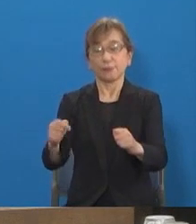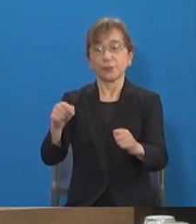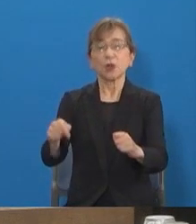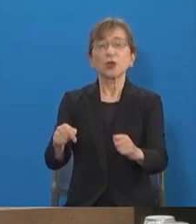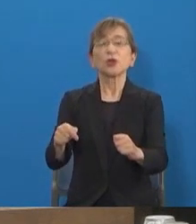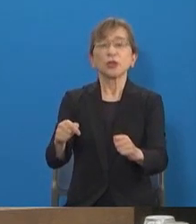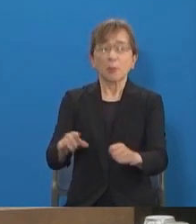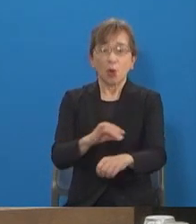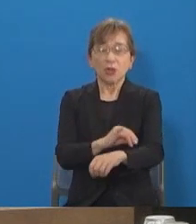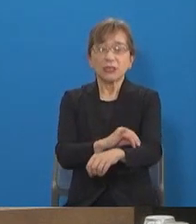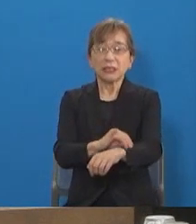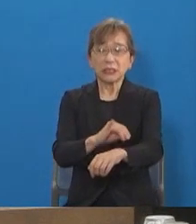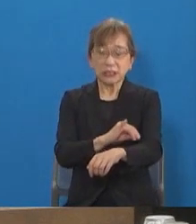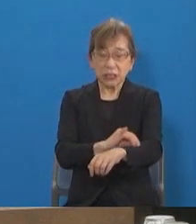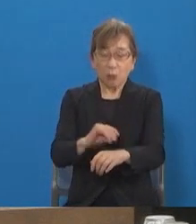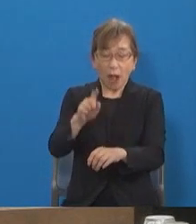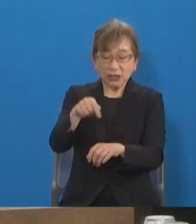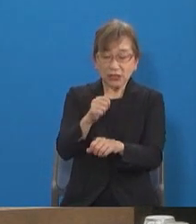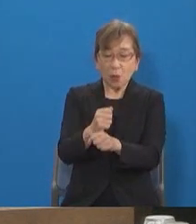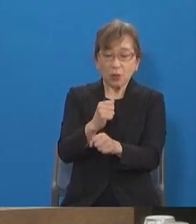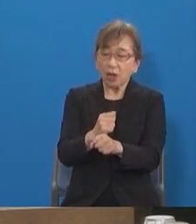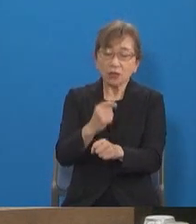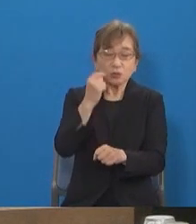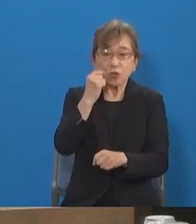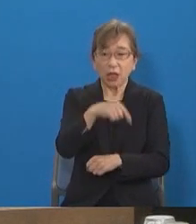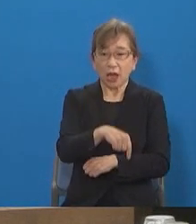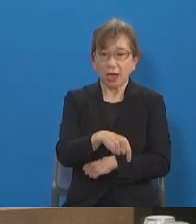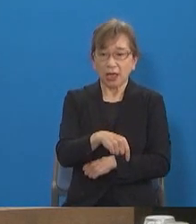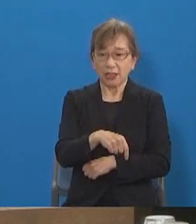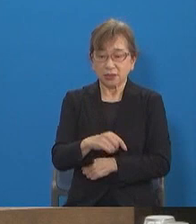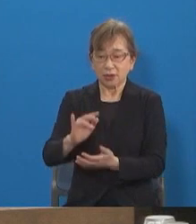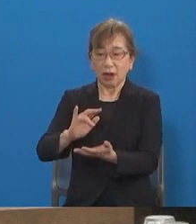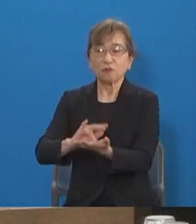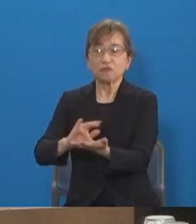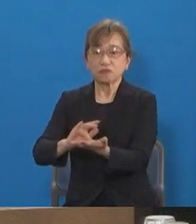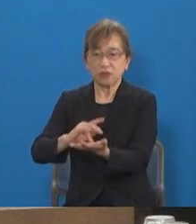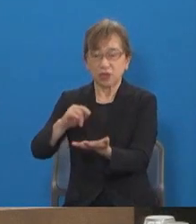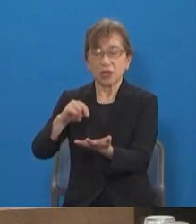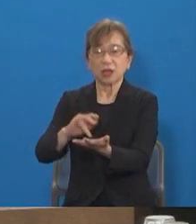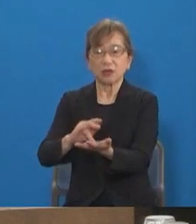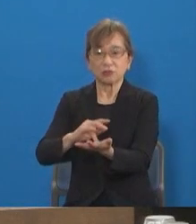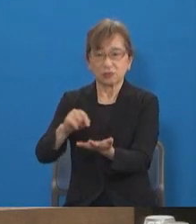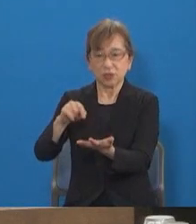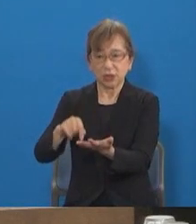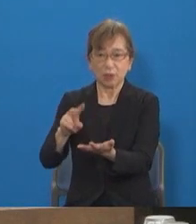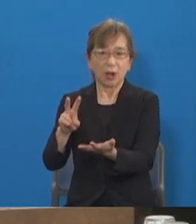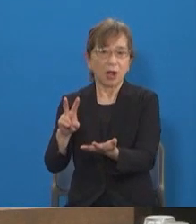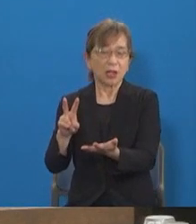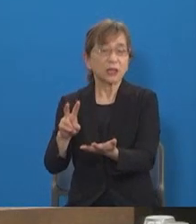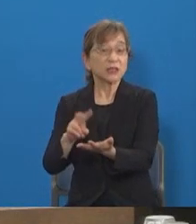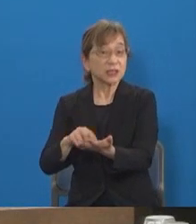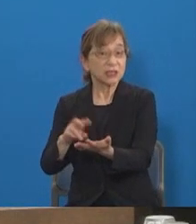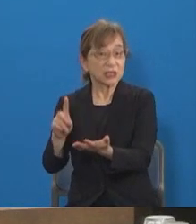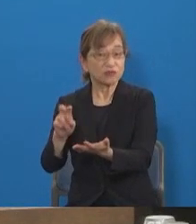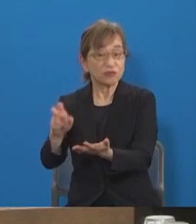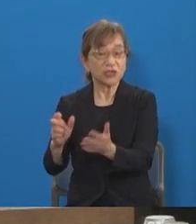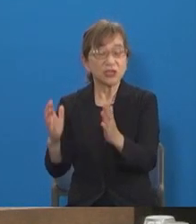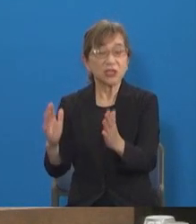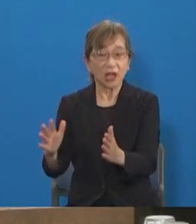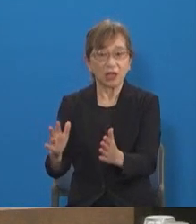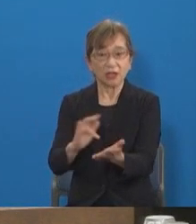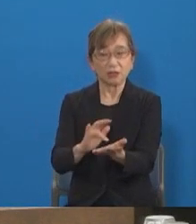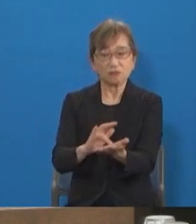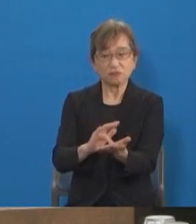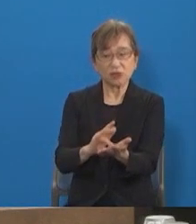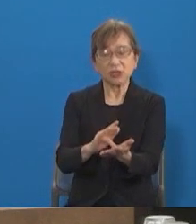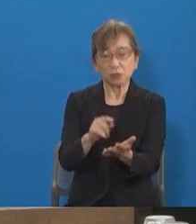は人工的に作れず、全血製剤は採血後21日間、血小板製剤は採血後4